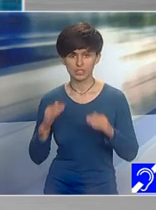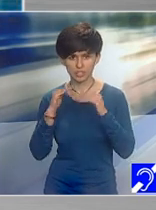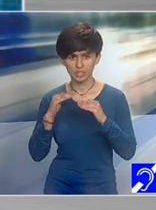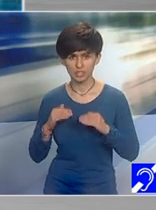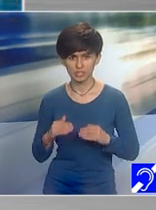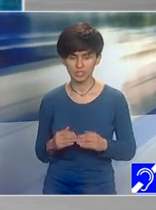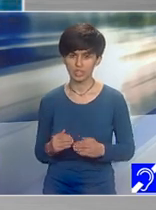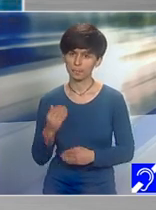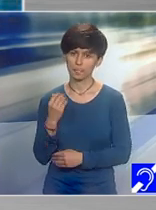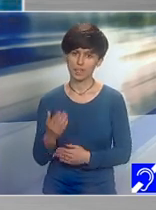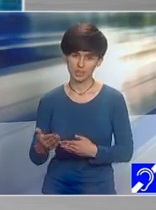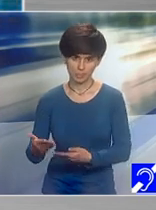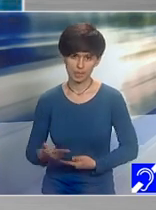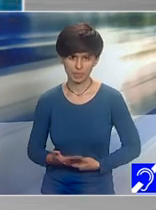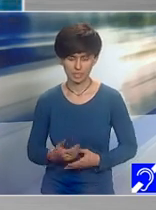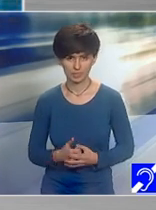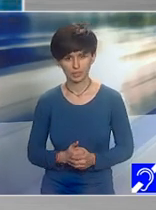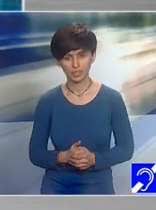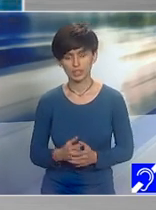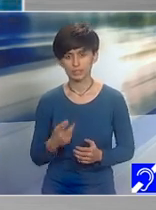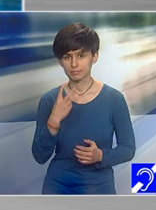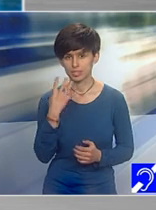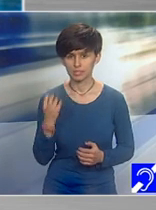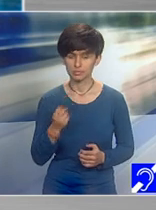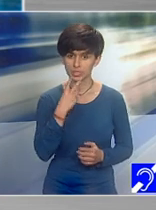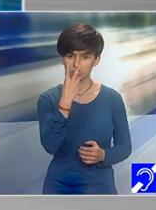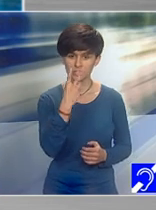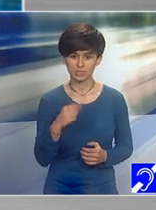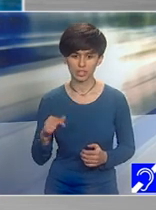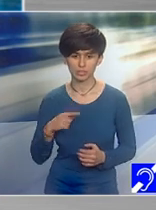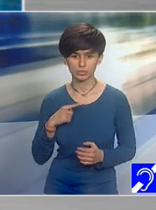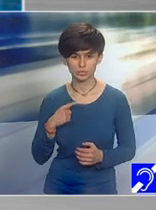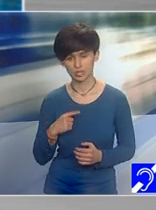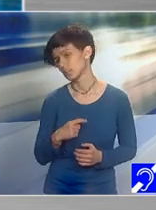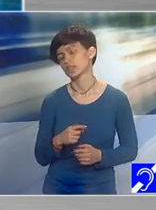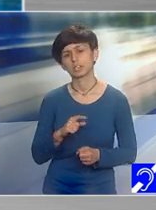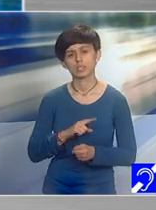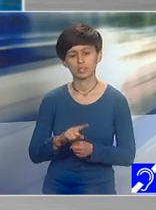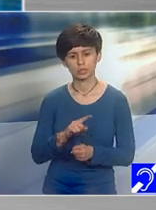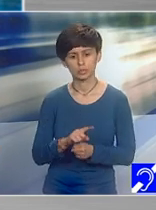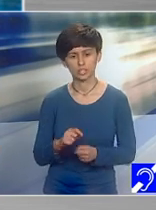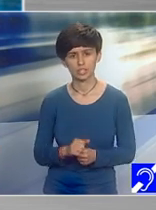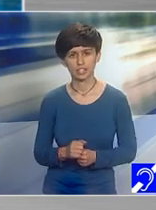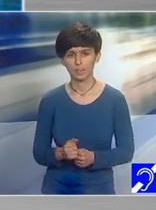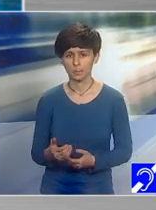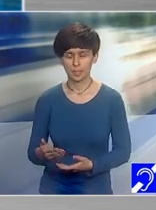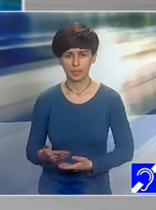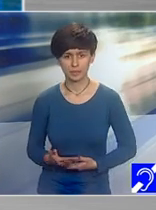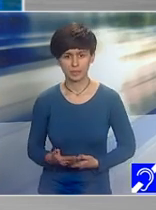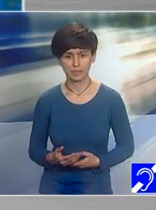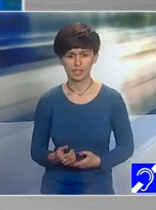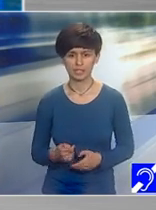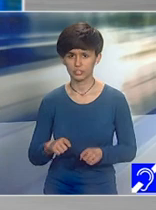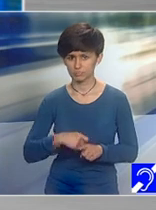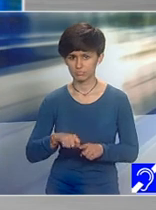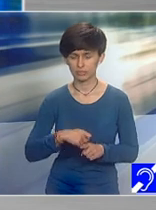recepție. Ceea ce se vede acum sunt lucrări care se fac în urma recepției și constatări de lucrări care trebuie refăcute, într-adevăr,